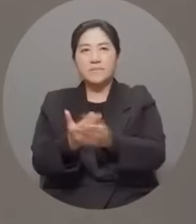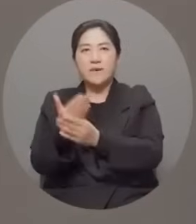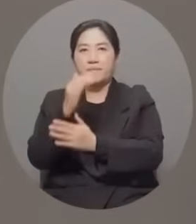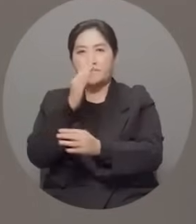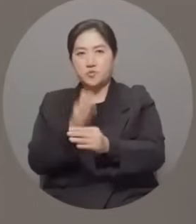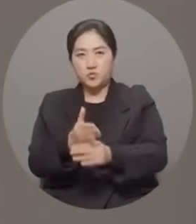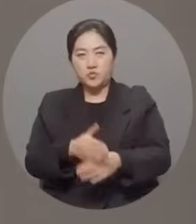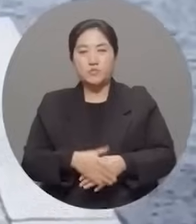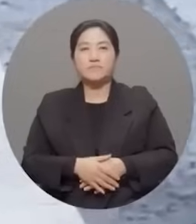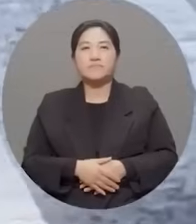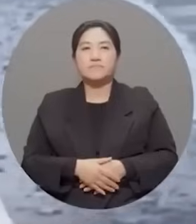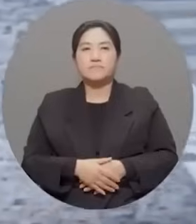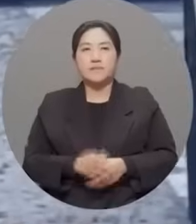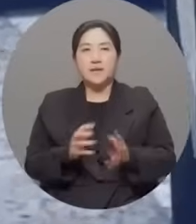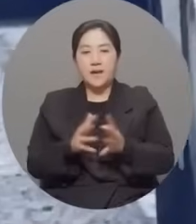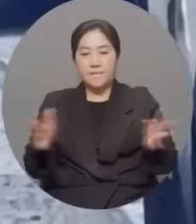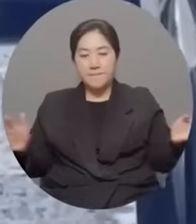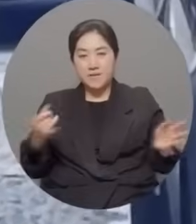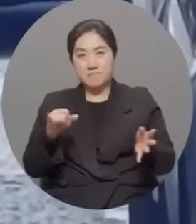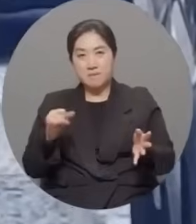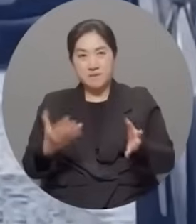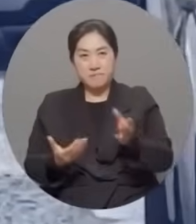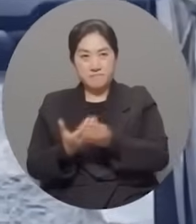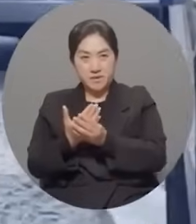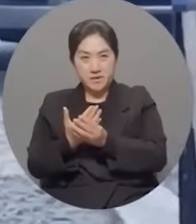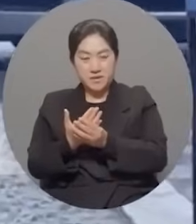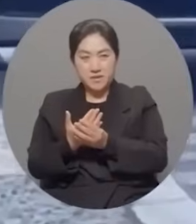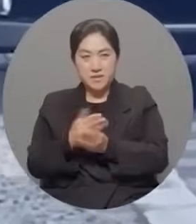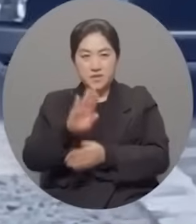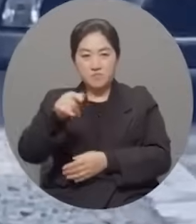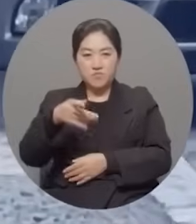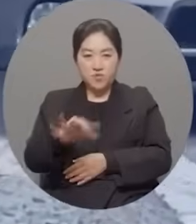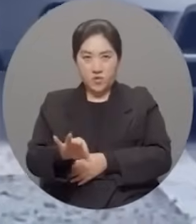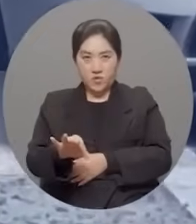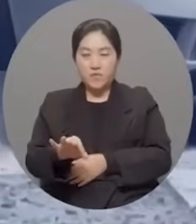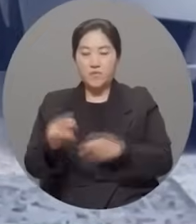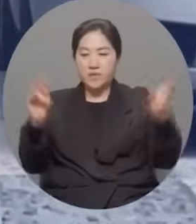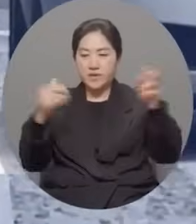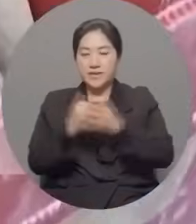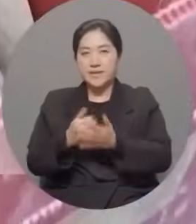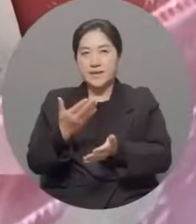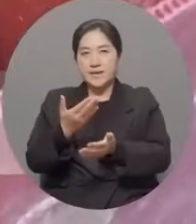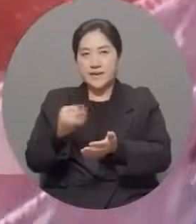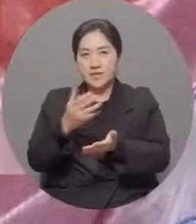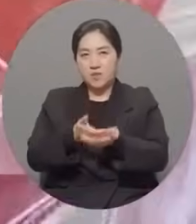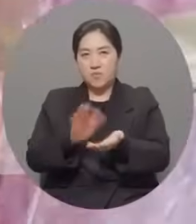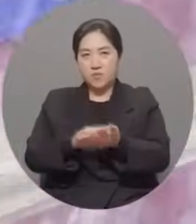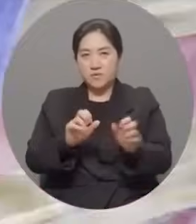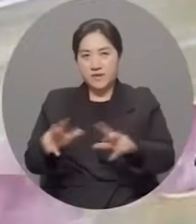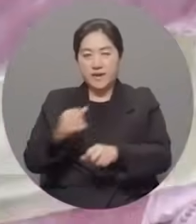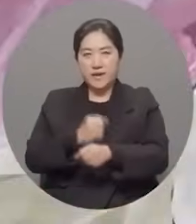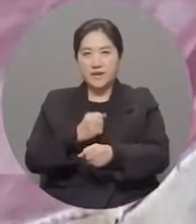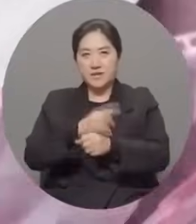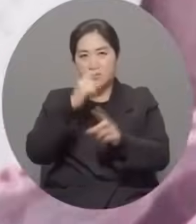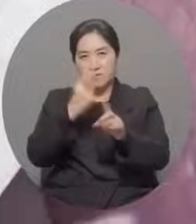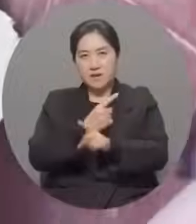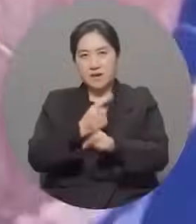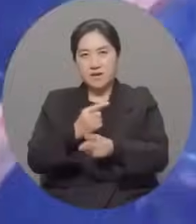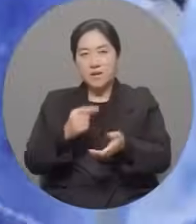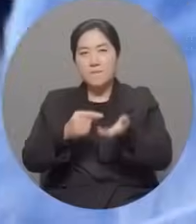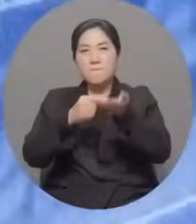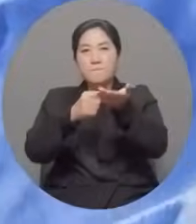있습니다. 아파트 하자가 잇따르면서 부영 측은 지난해 하자 보수 당일 처리라는 개선안을